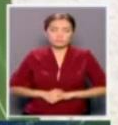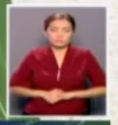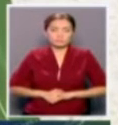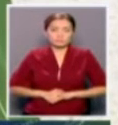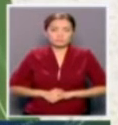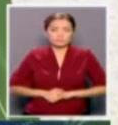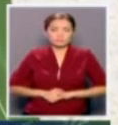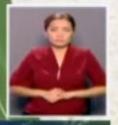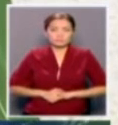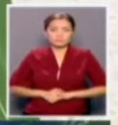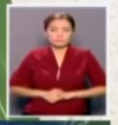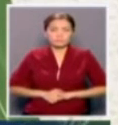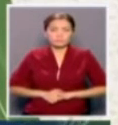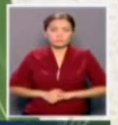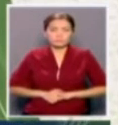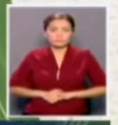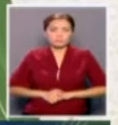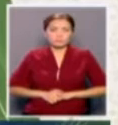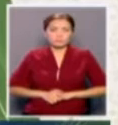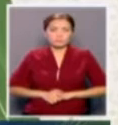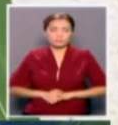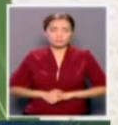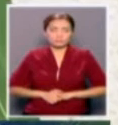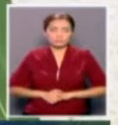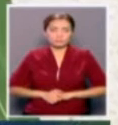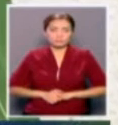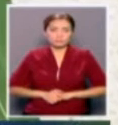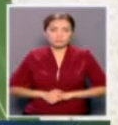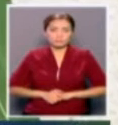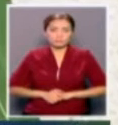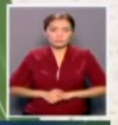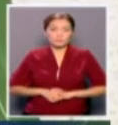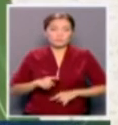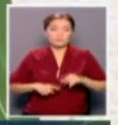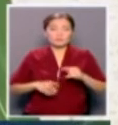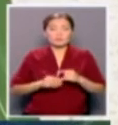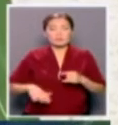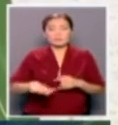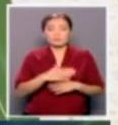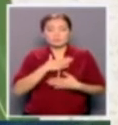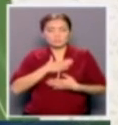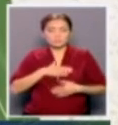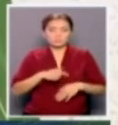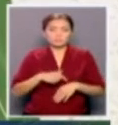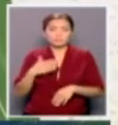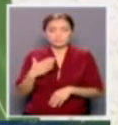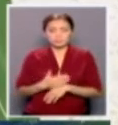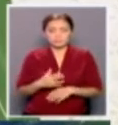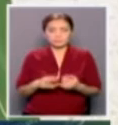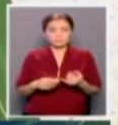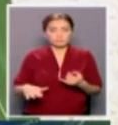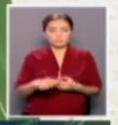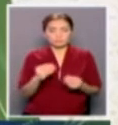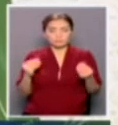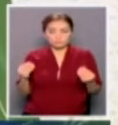Сынып түссе бір бұта, қабырғама қараймын. Уа туған жер шүкірсің, топырағыңа